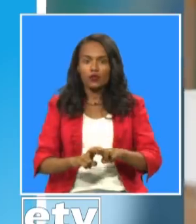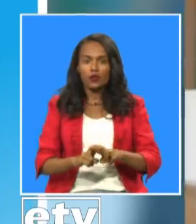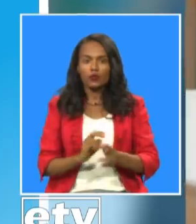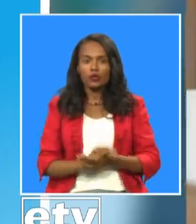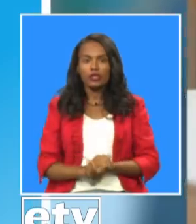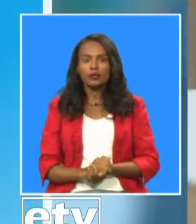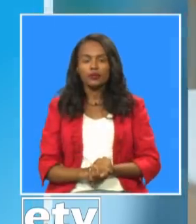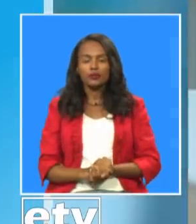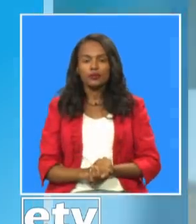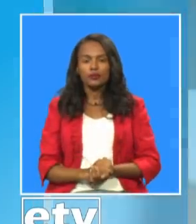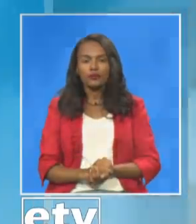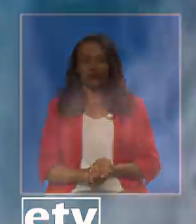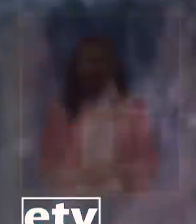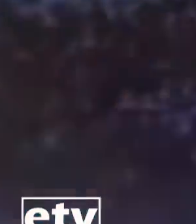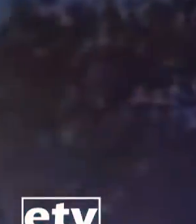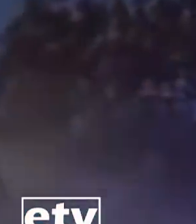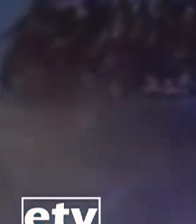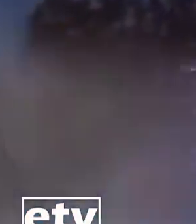ያሰፈሩት።